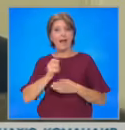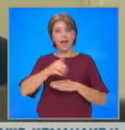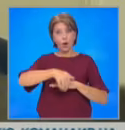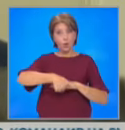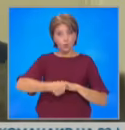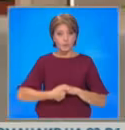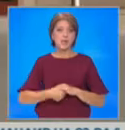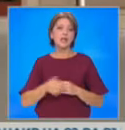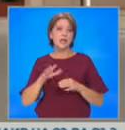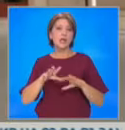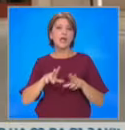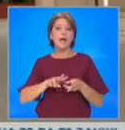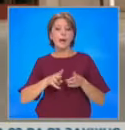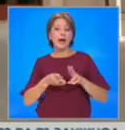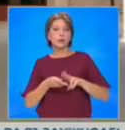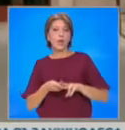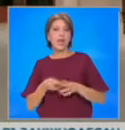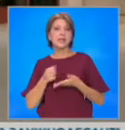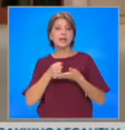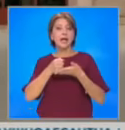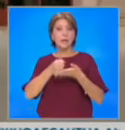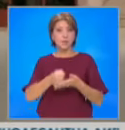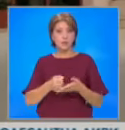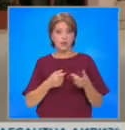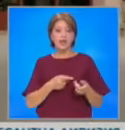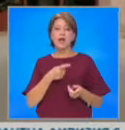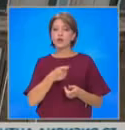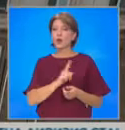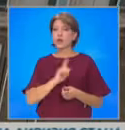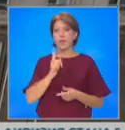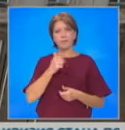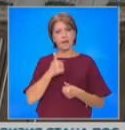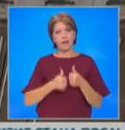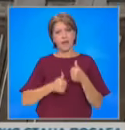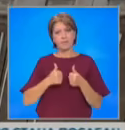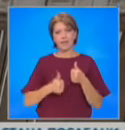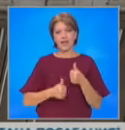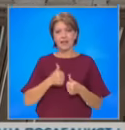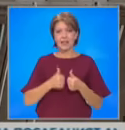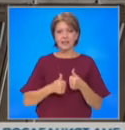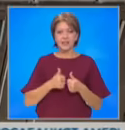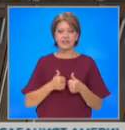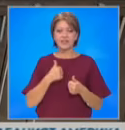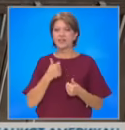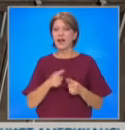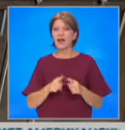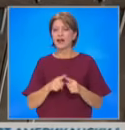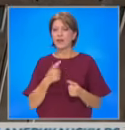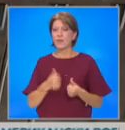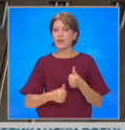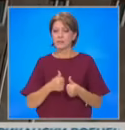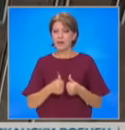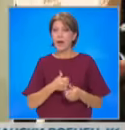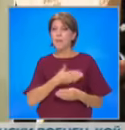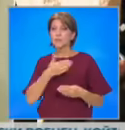мен, отколкото да дискутирам. Каза обаче, че няма да участва в надпреварата за държавен глава. Харесвам работата на съществуващия президент. Последното